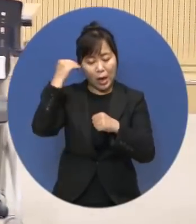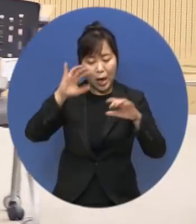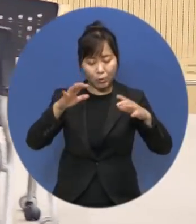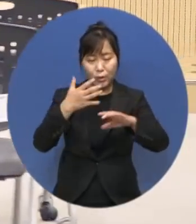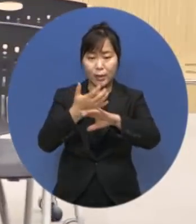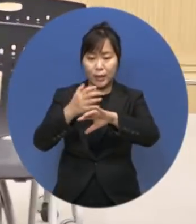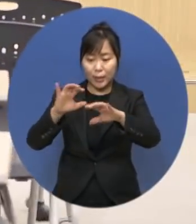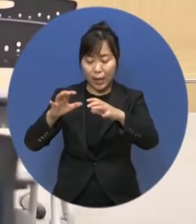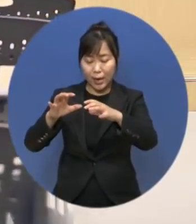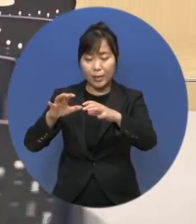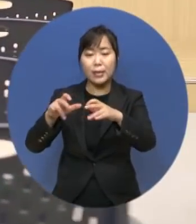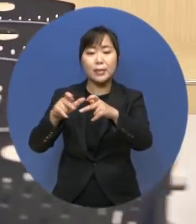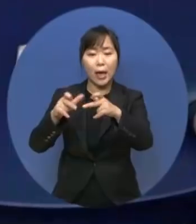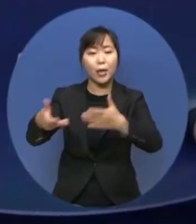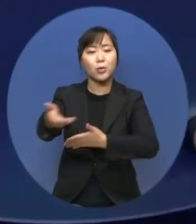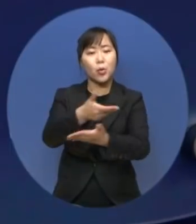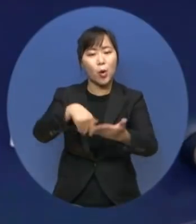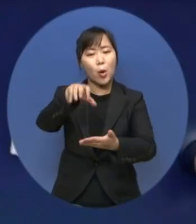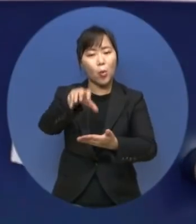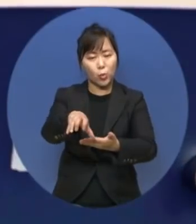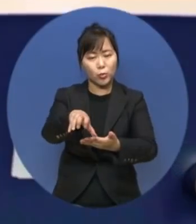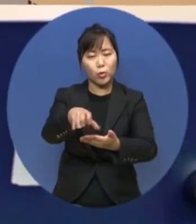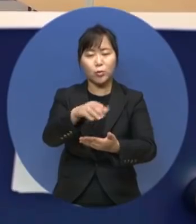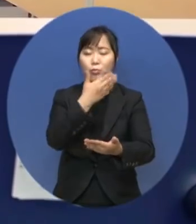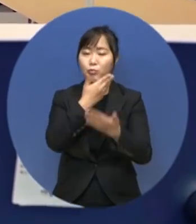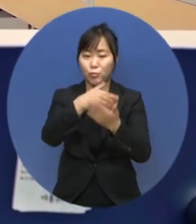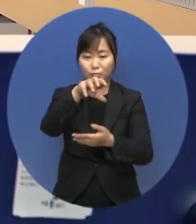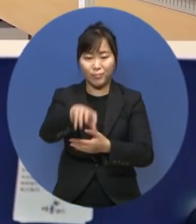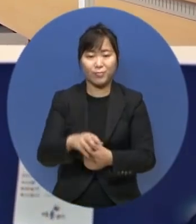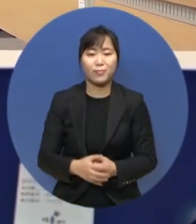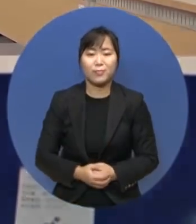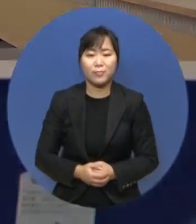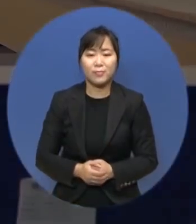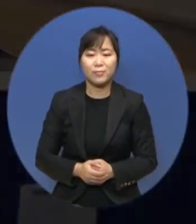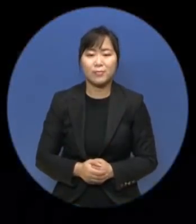국내외 장애 교류의 중심 공간이기도 합니다.